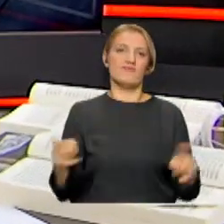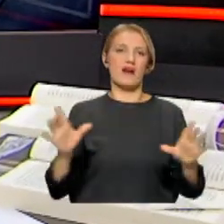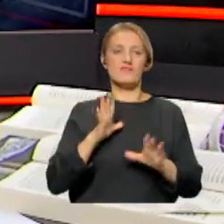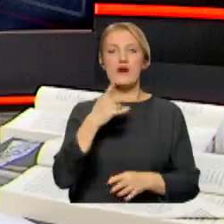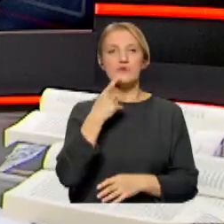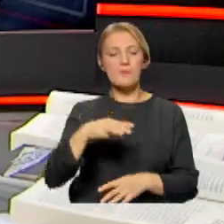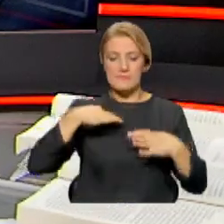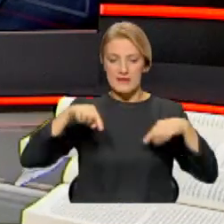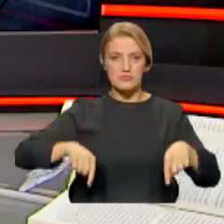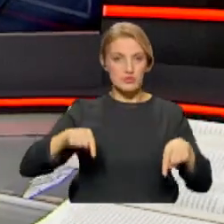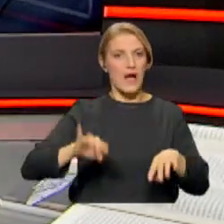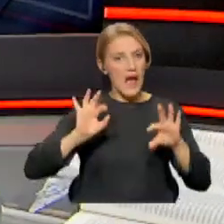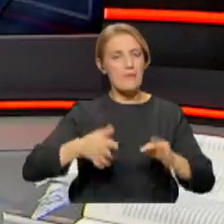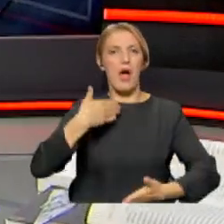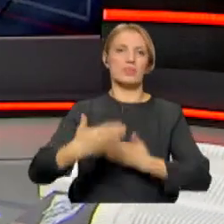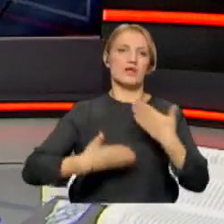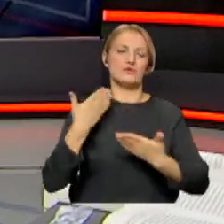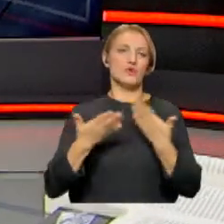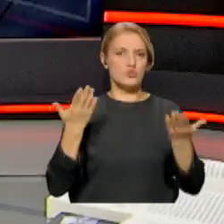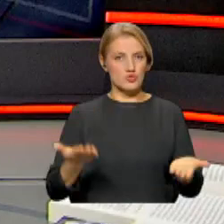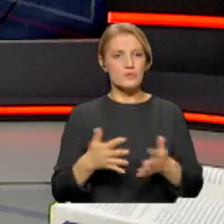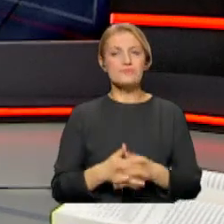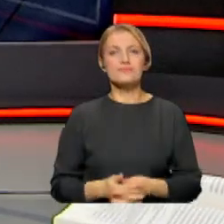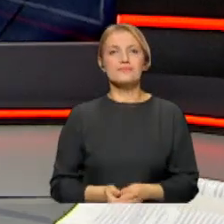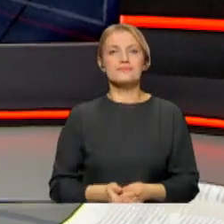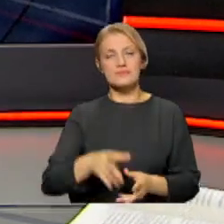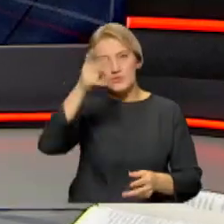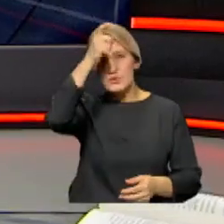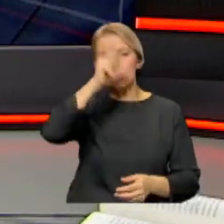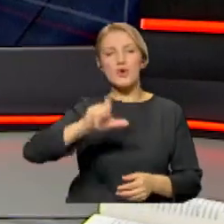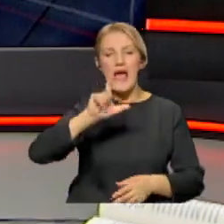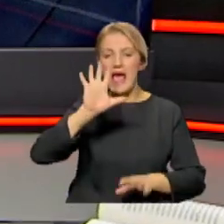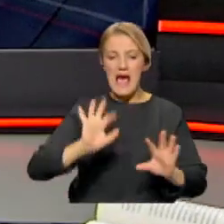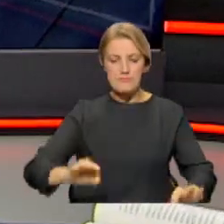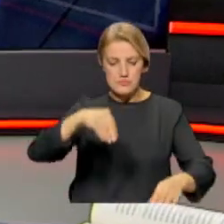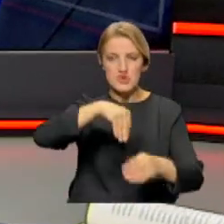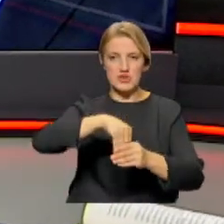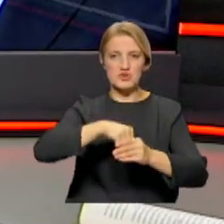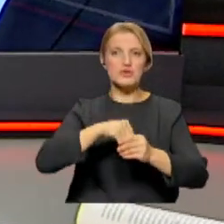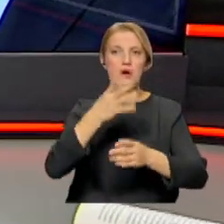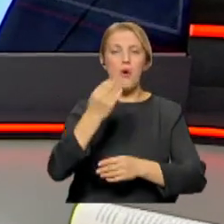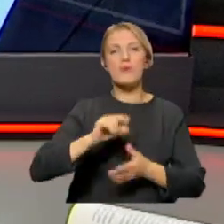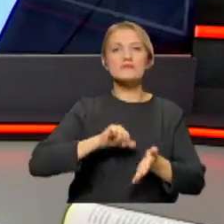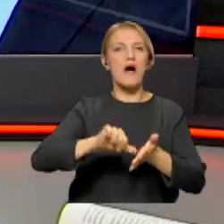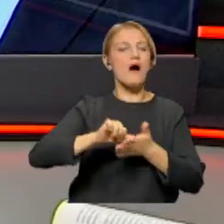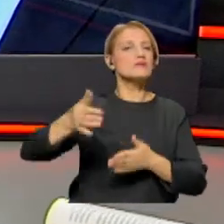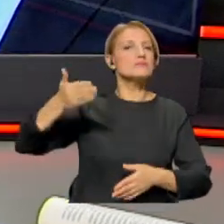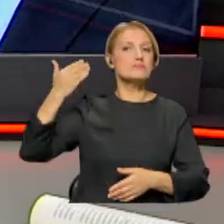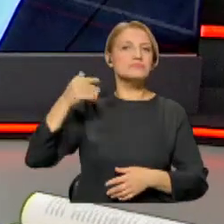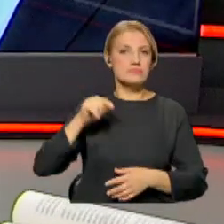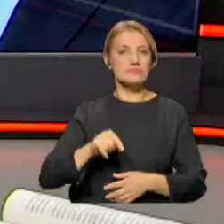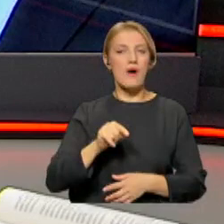var diyor Şimdi biz de burada hep anlatıp duruyoruz Türkiye'nin Hep içinde yer aldığı tarihinde